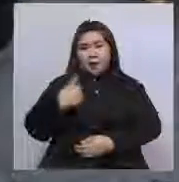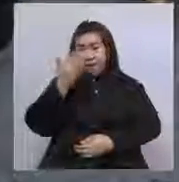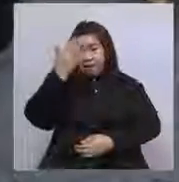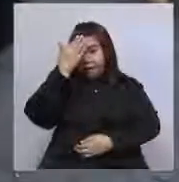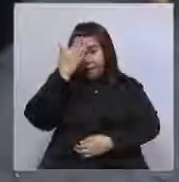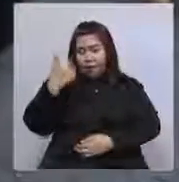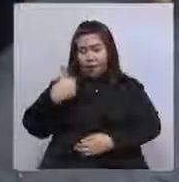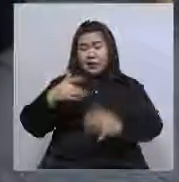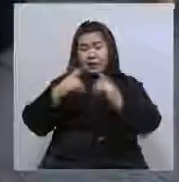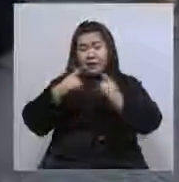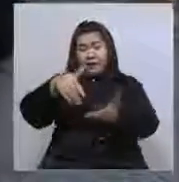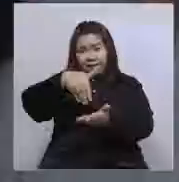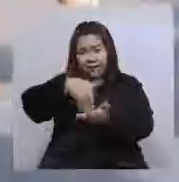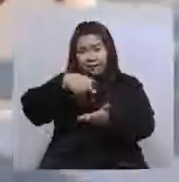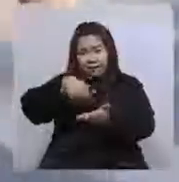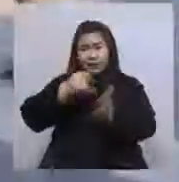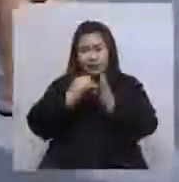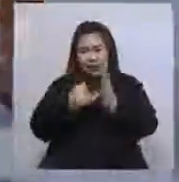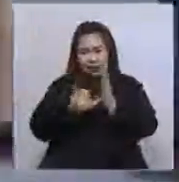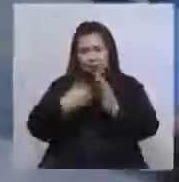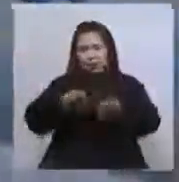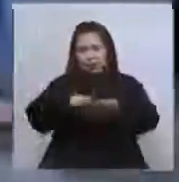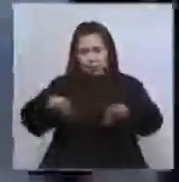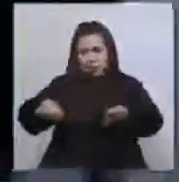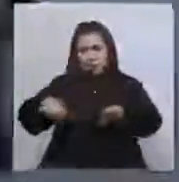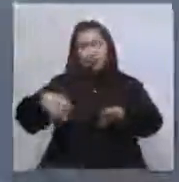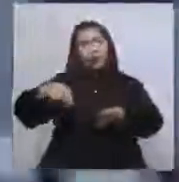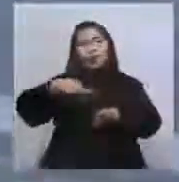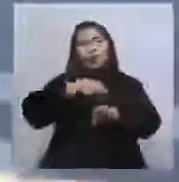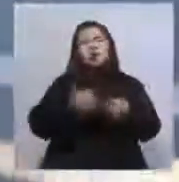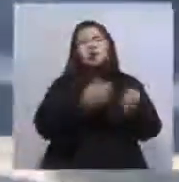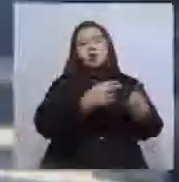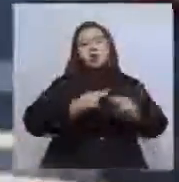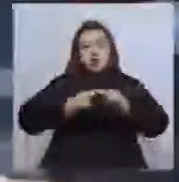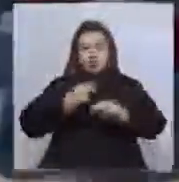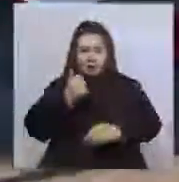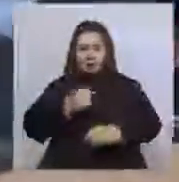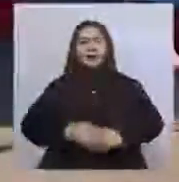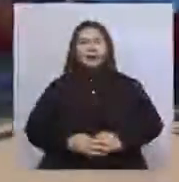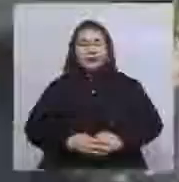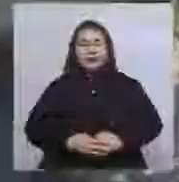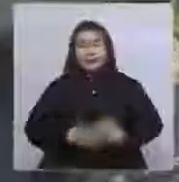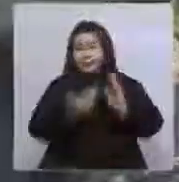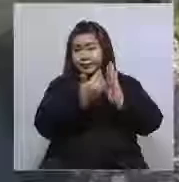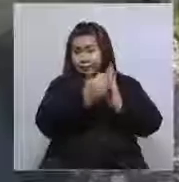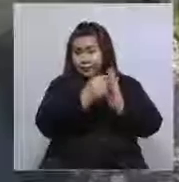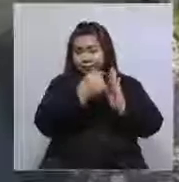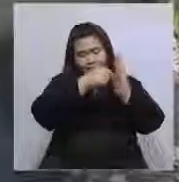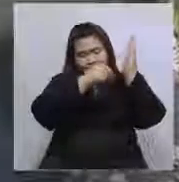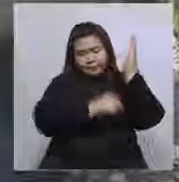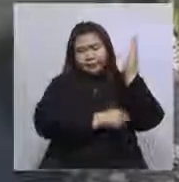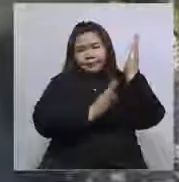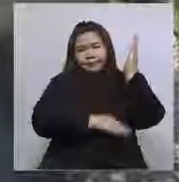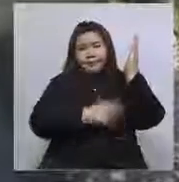ามด้านหน้าสารกลางจังหวัดนะครับแล้วก็ก่อนที่จะเดินทางมาส่งบุตรหลานด้วยตัวเองครับ จากภาคตะวันออกเฉียงเหนือลงใต้ไ